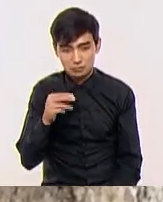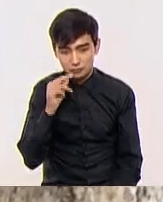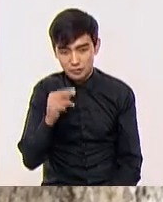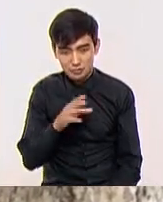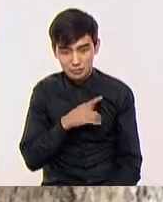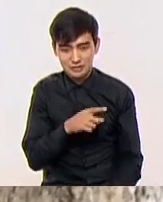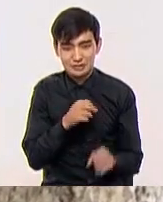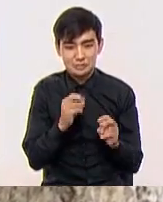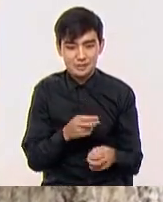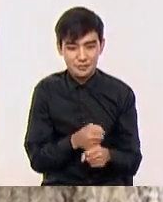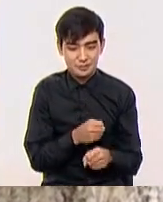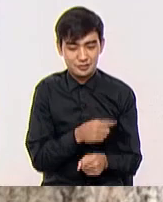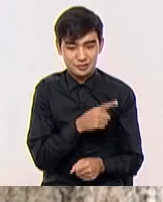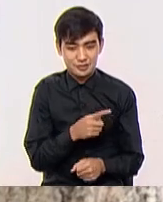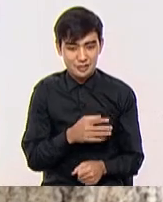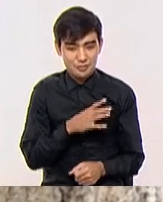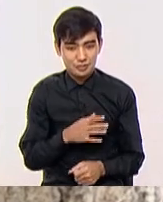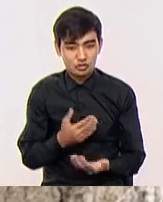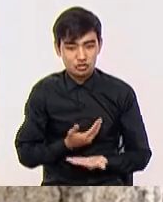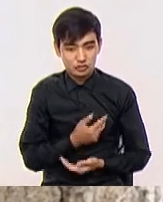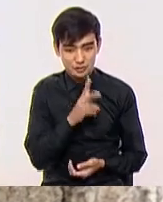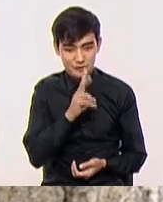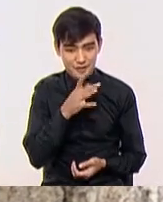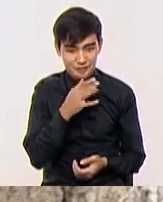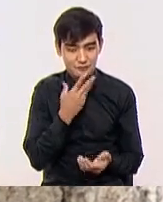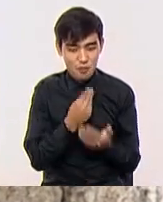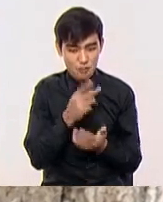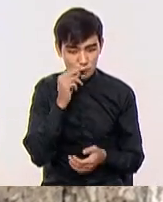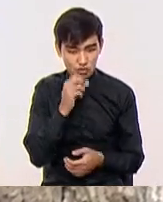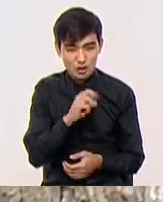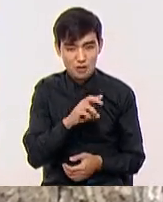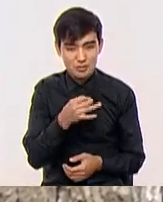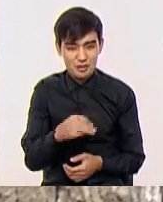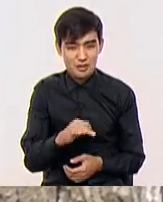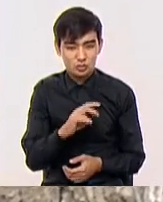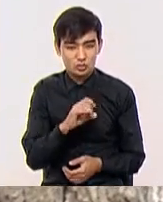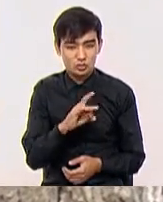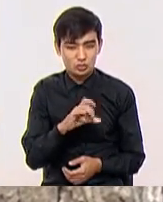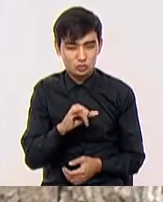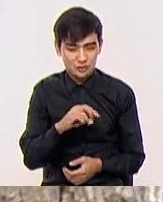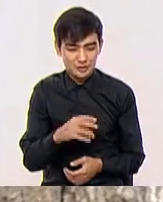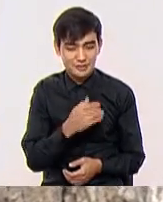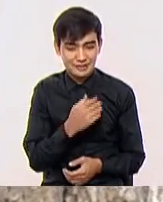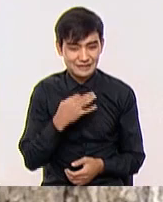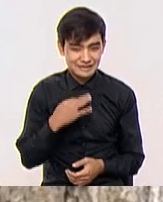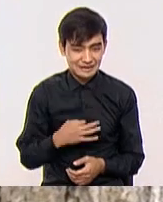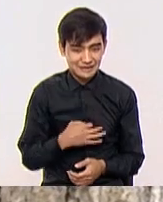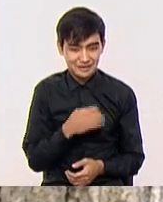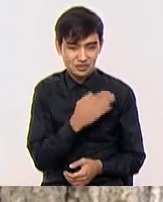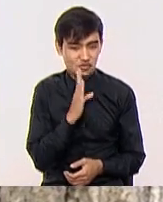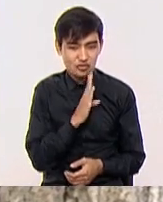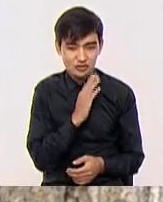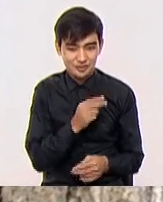рода провокация. Я жила на протяжении 2 лет вот с мужем своим Аблаем Нурсултан. Это является сын Ибраевой